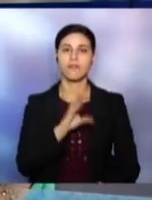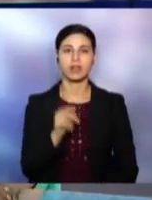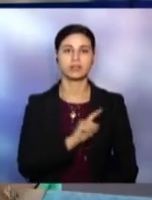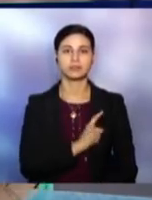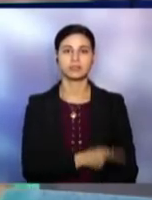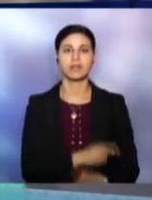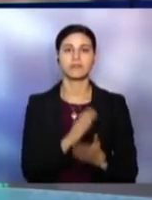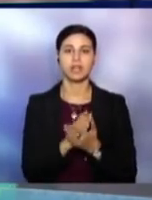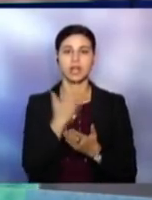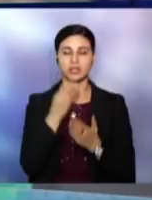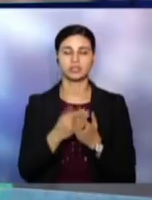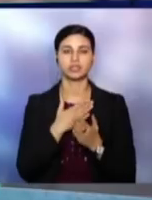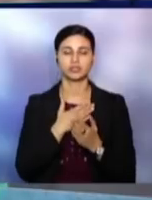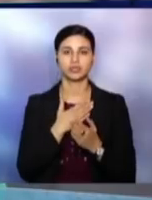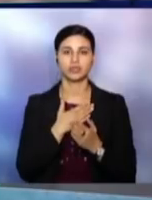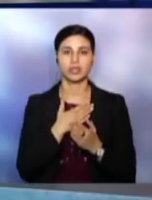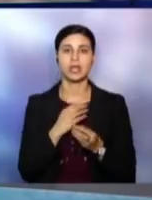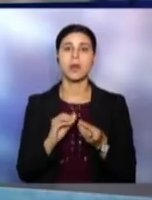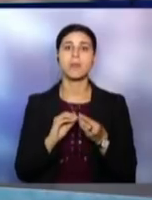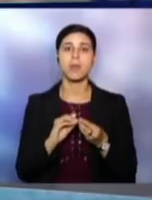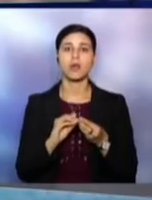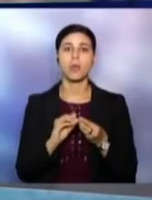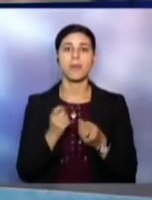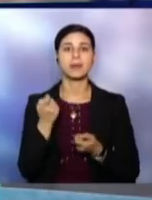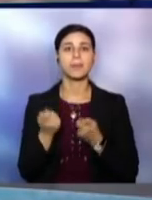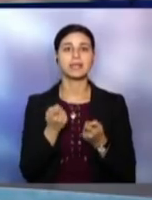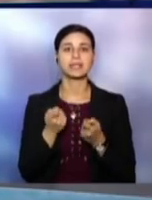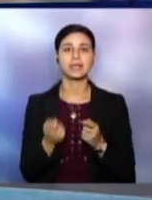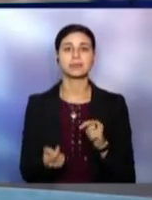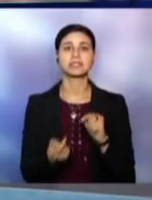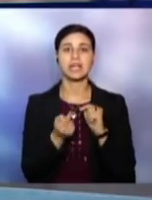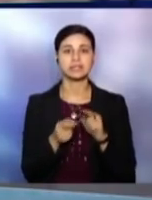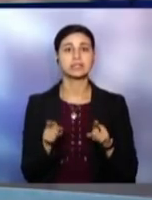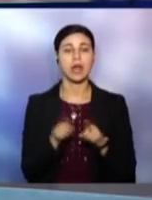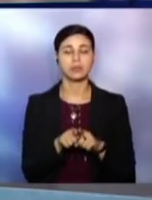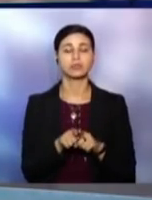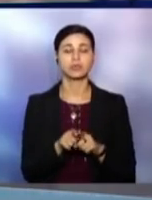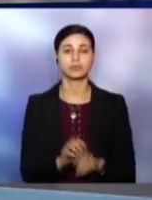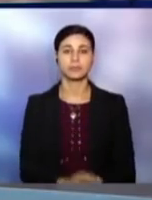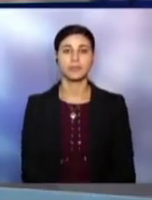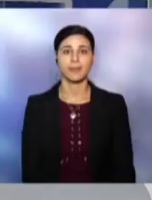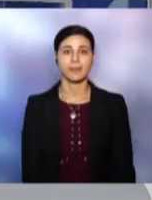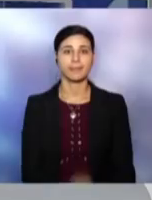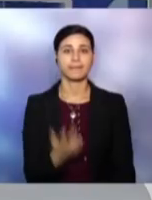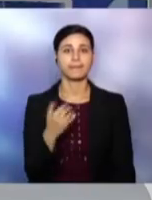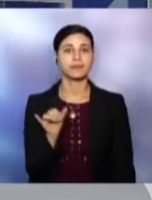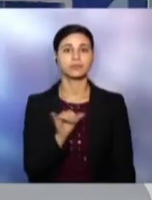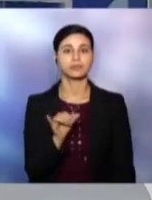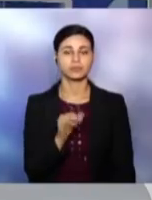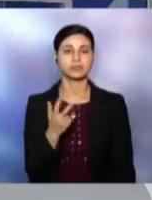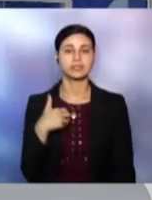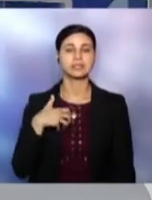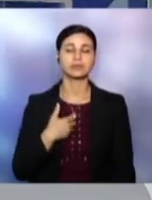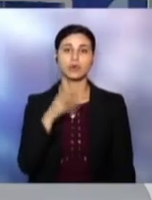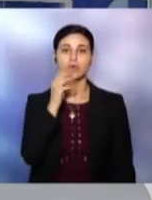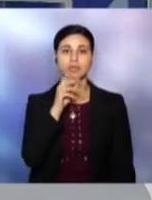ყველაზე მძლავრი ერთ-ერთი იარაღი ჩვენი და მეგობარი ბაქტერიების საწინააღმდეგოდაც. ანუ გამოდის, რომ განიარაღებულები ვართ ახლა. სამწუხაროდ, როდესაც